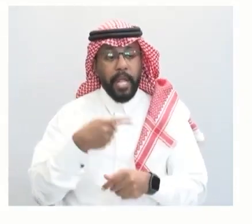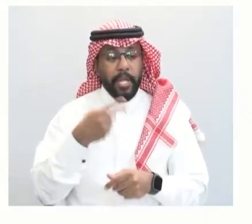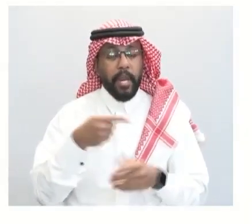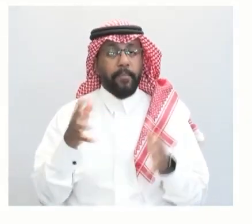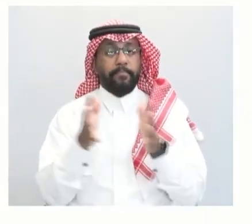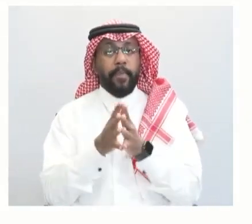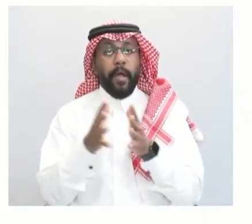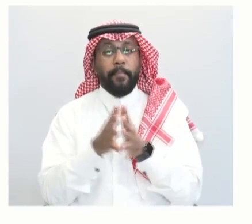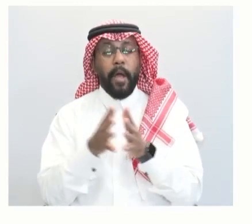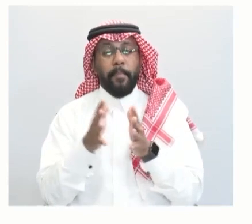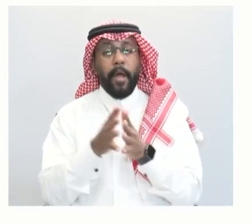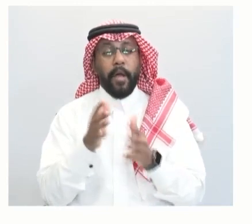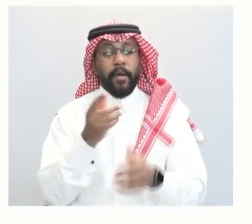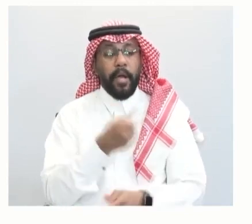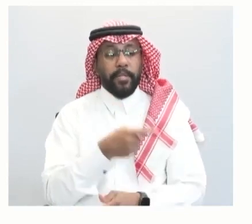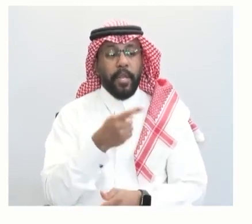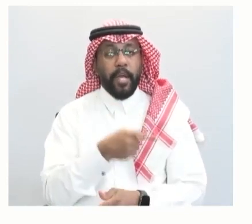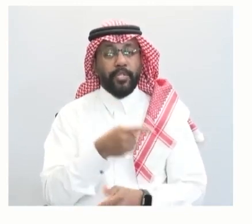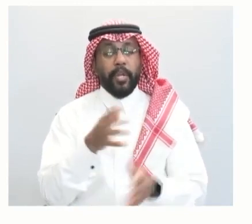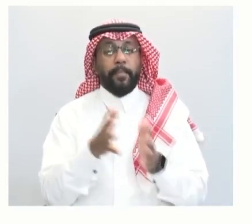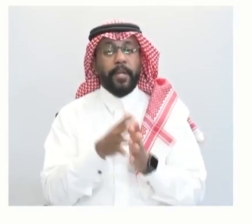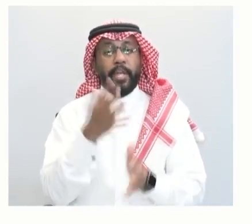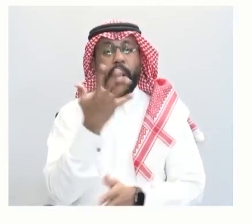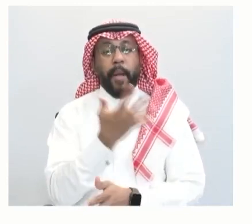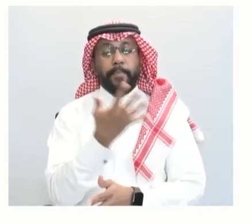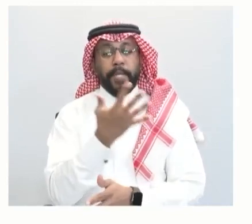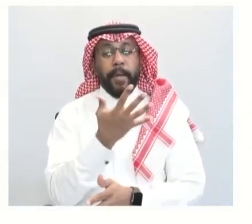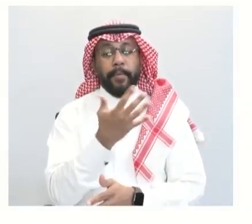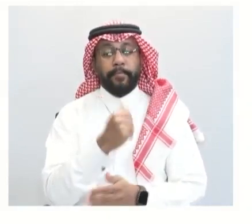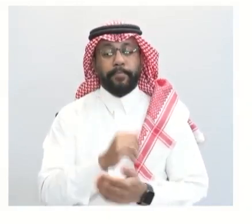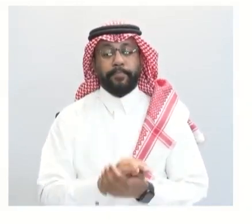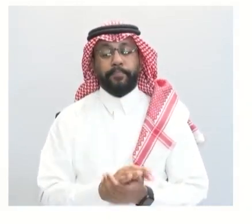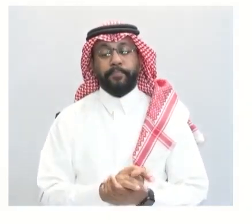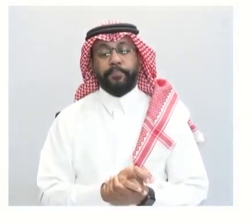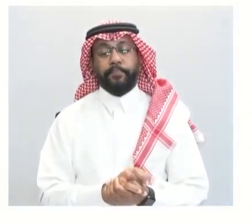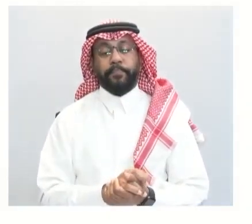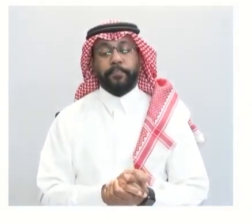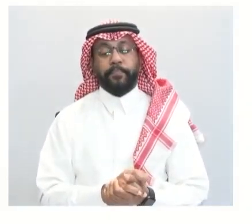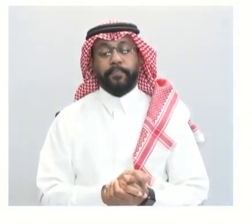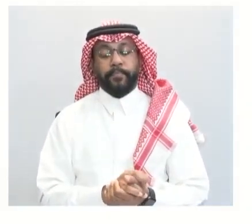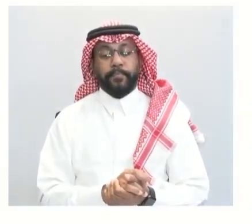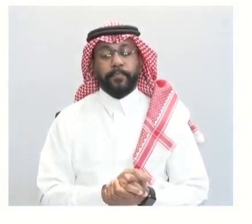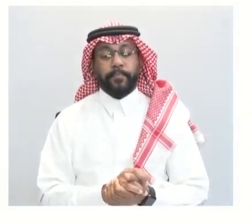ثم انتقلنا الى فئه او ورقه الخمس ريالات